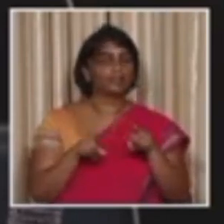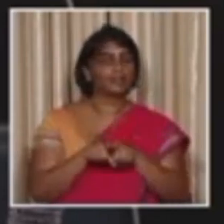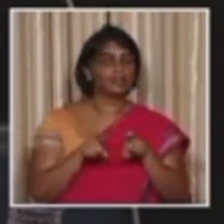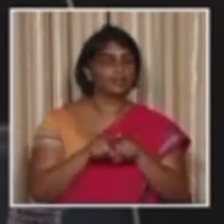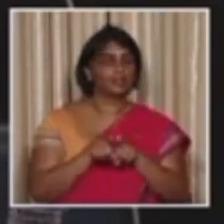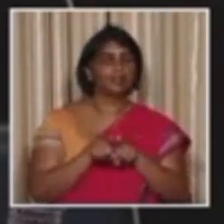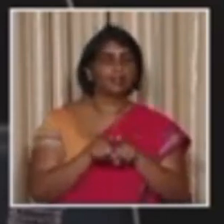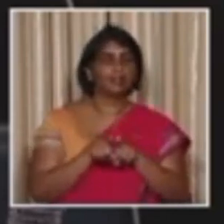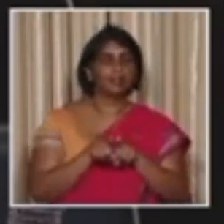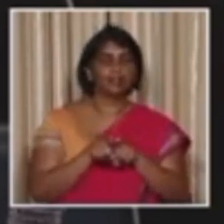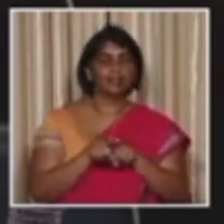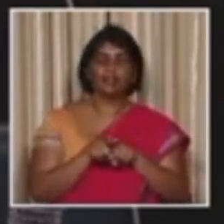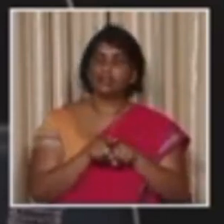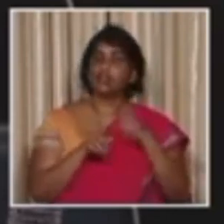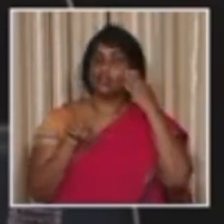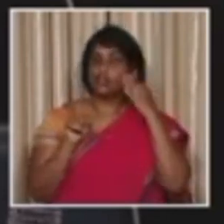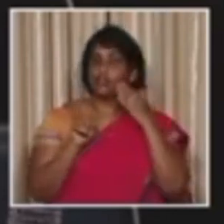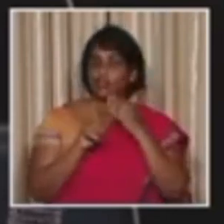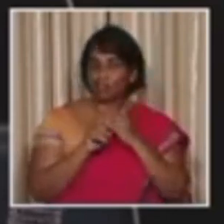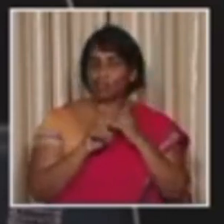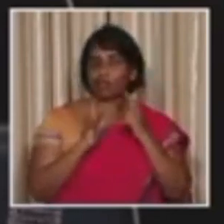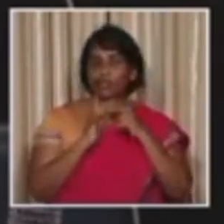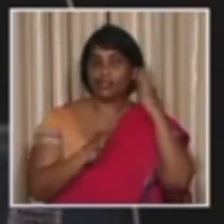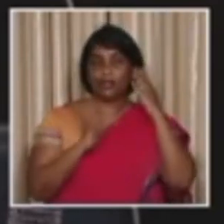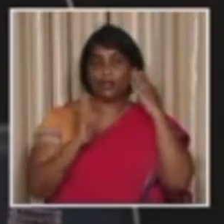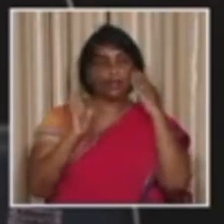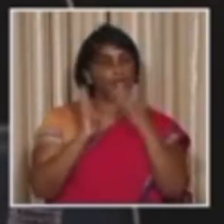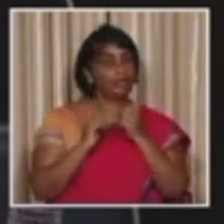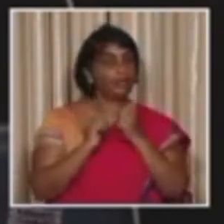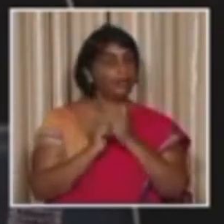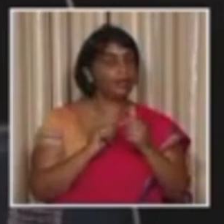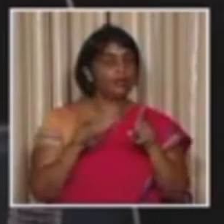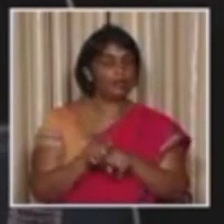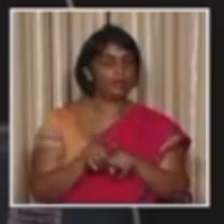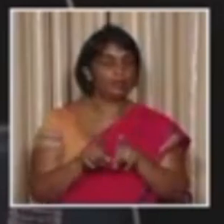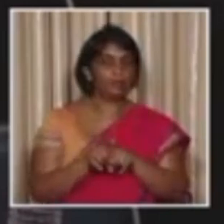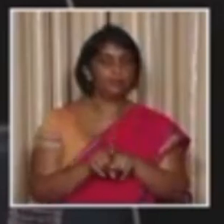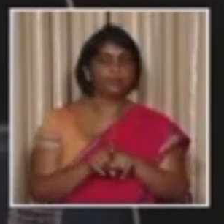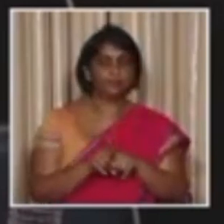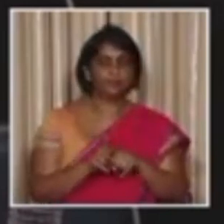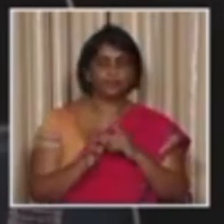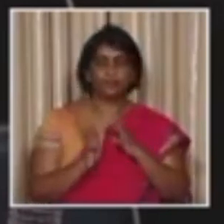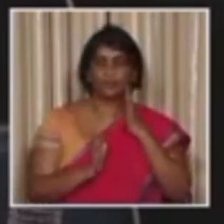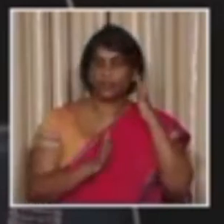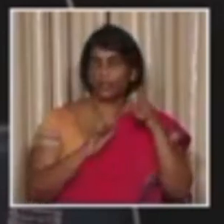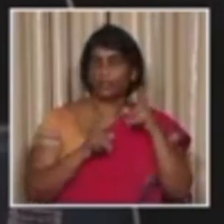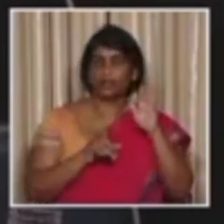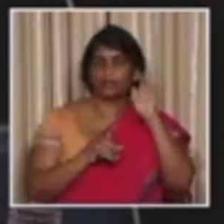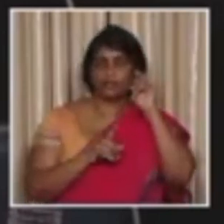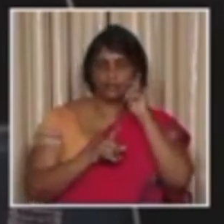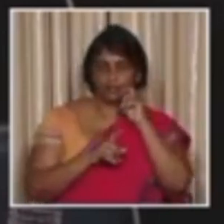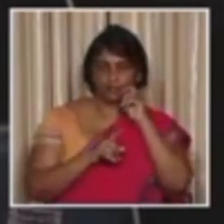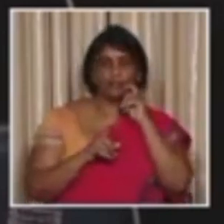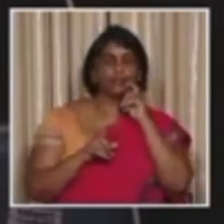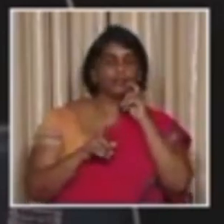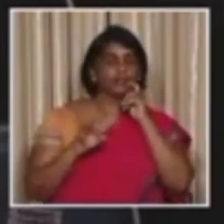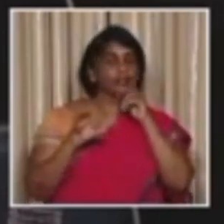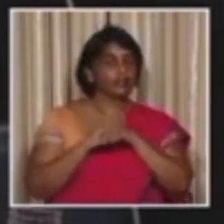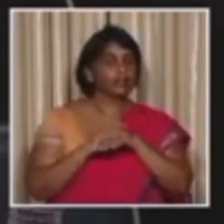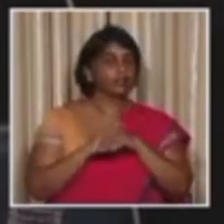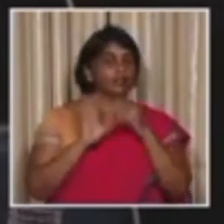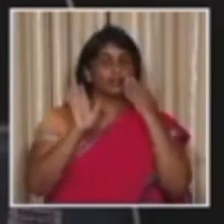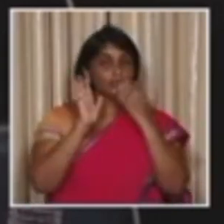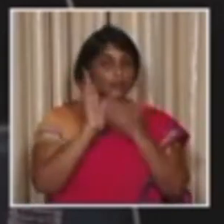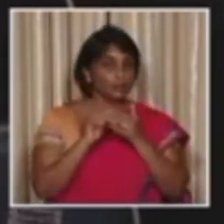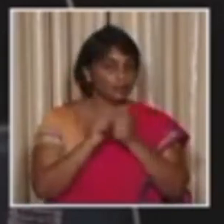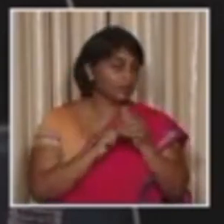முக்கியமானது. அதாவது உலகத்தில் பயங்கரவாதத்தை முதலிலே கற்றுக் கொடுத்தவர்கள், இந்த பயங்கரவாதத்தை ஊட்டி